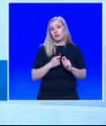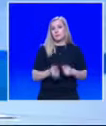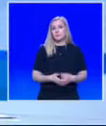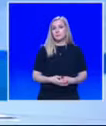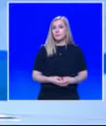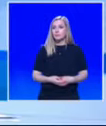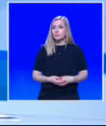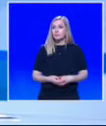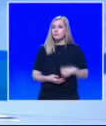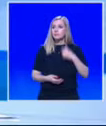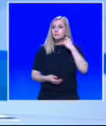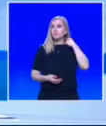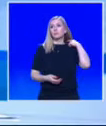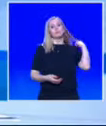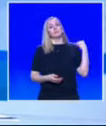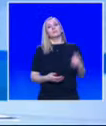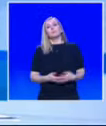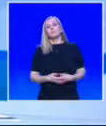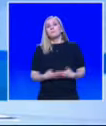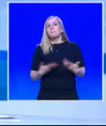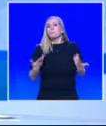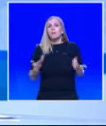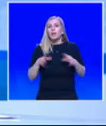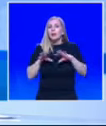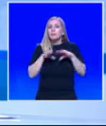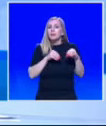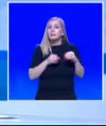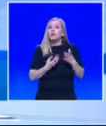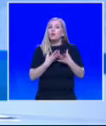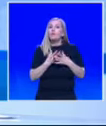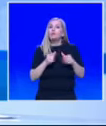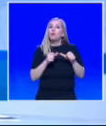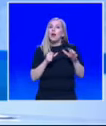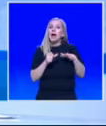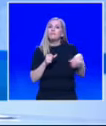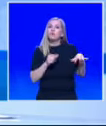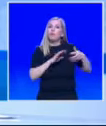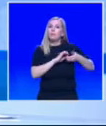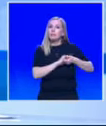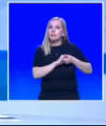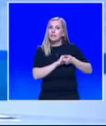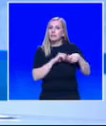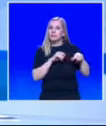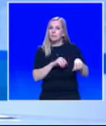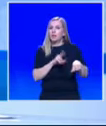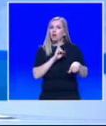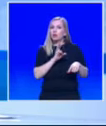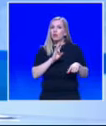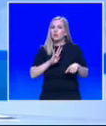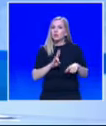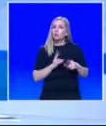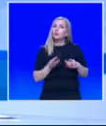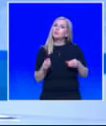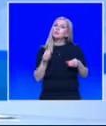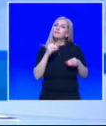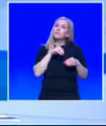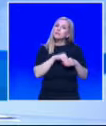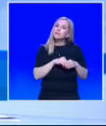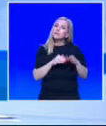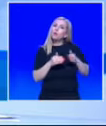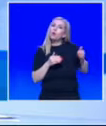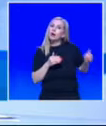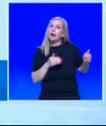Как приемате новото ляво обединение, което обяви Корнелия Нинова, в което да влизат и по-крайни